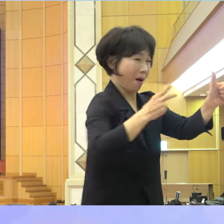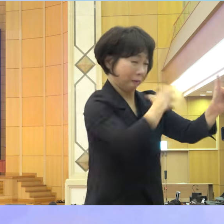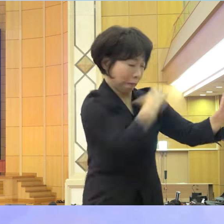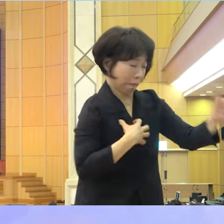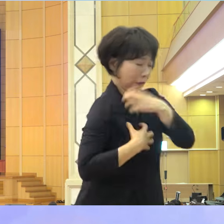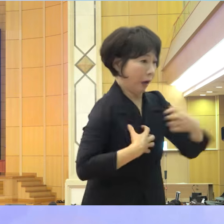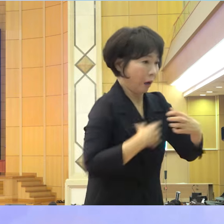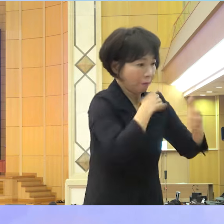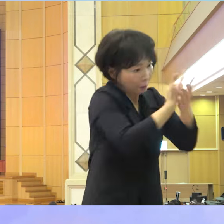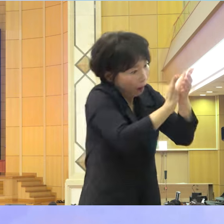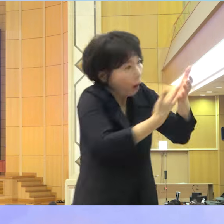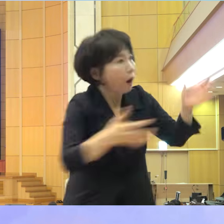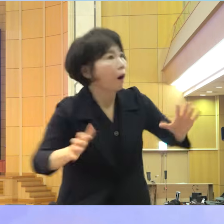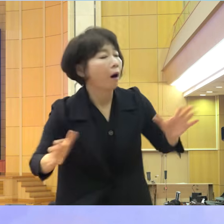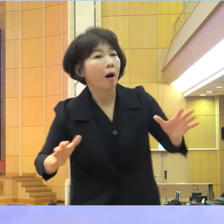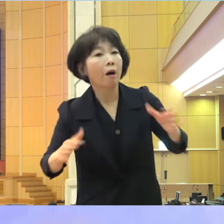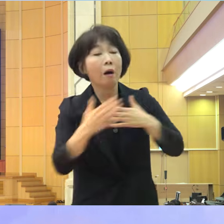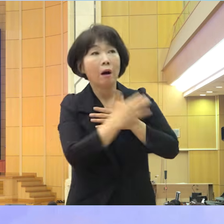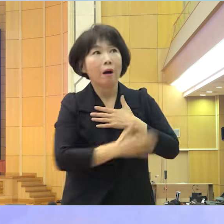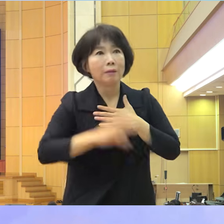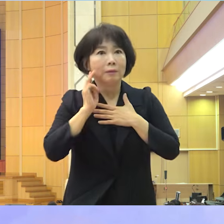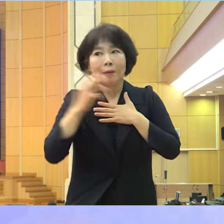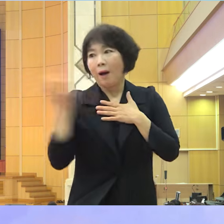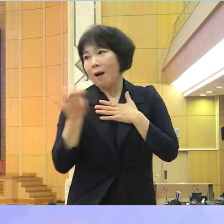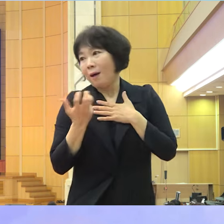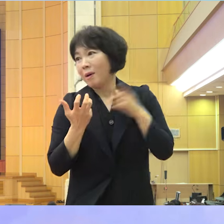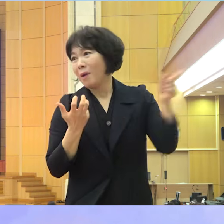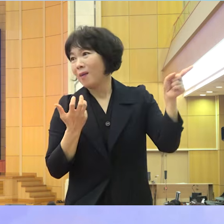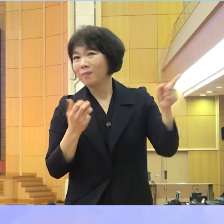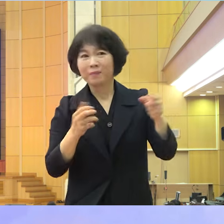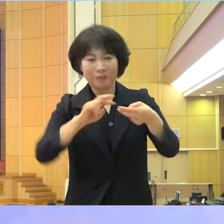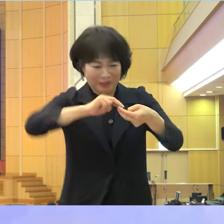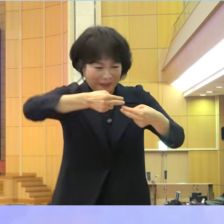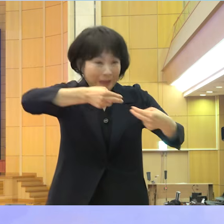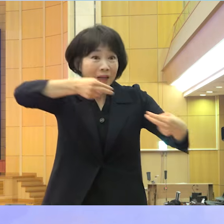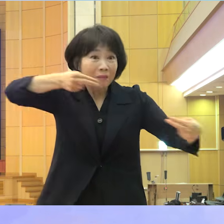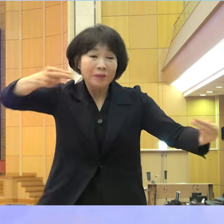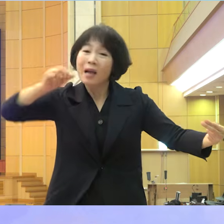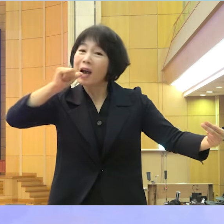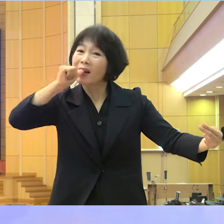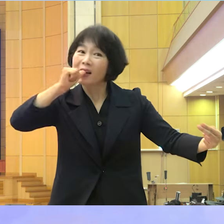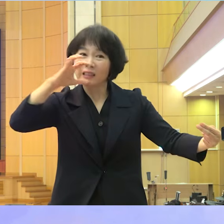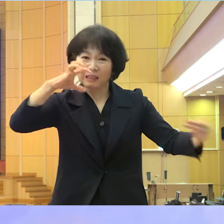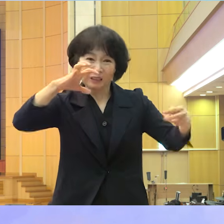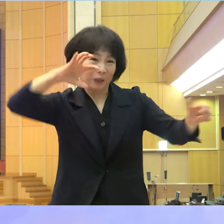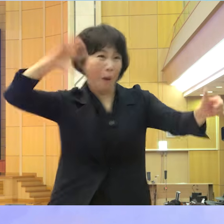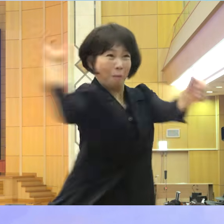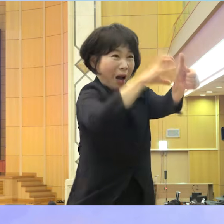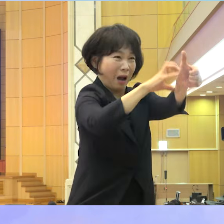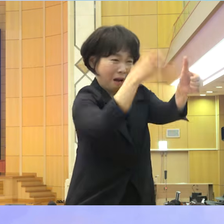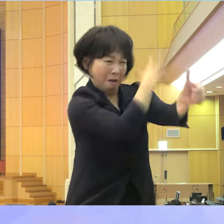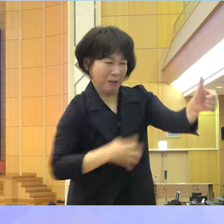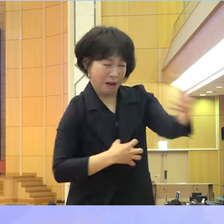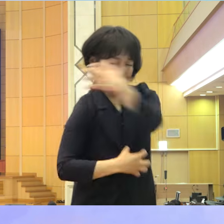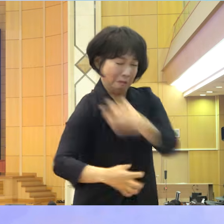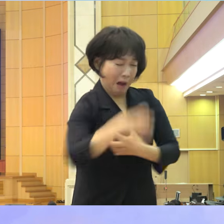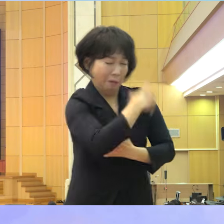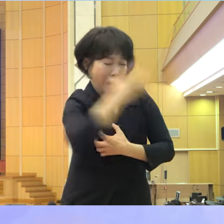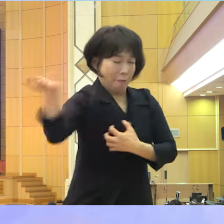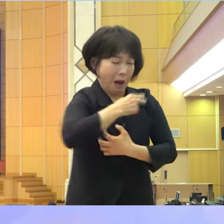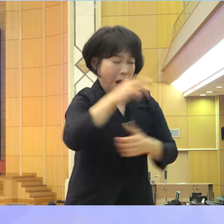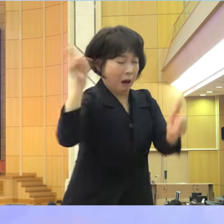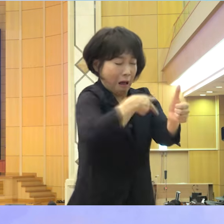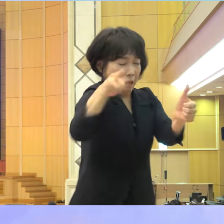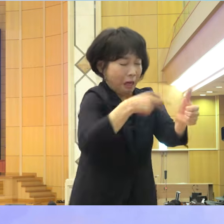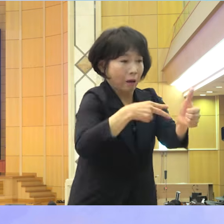아팠을까. 그렇게 쇠 갈고리에 생사를 찢기면서 고통받고 아팠던 것이